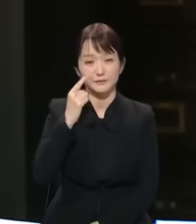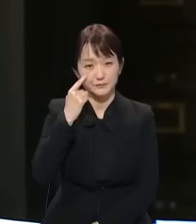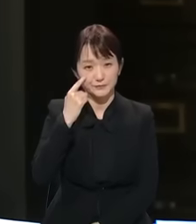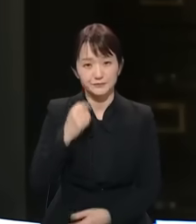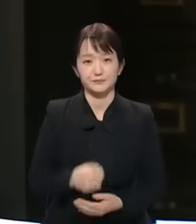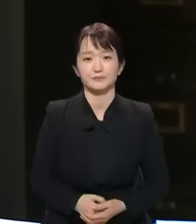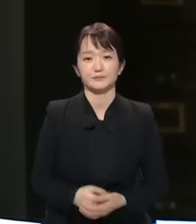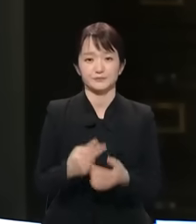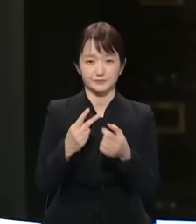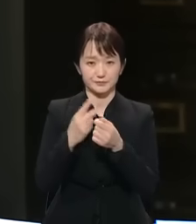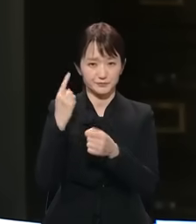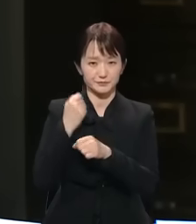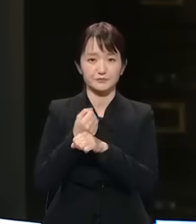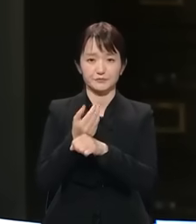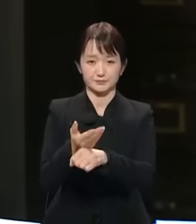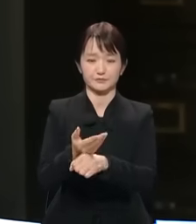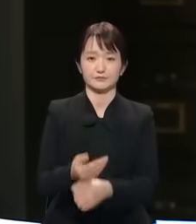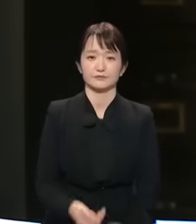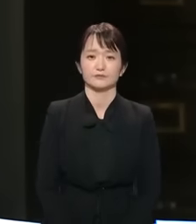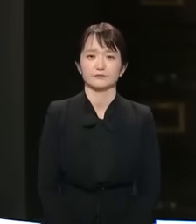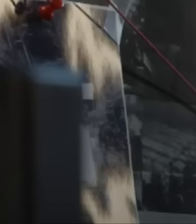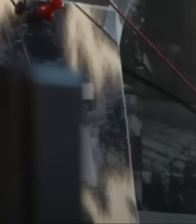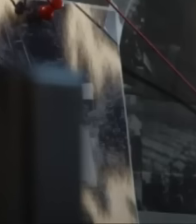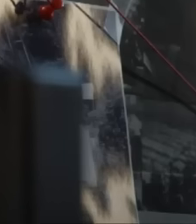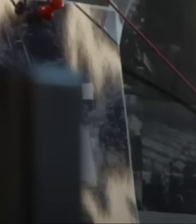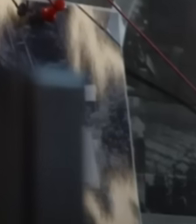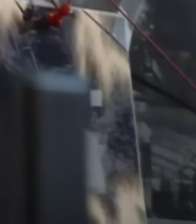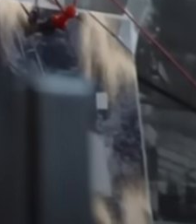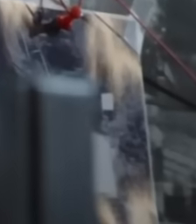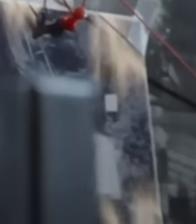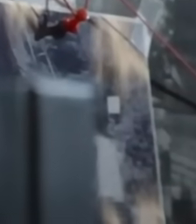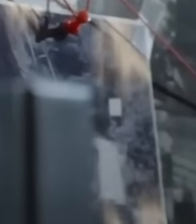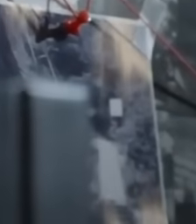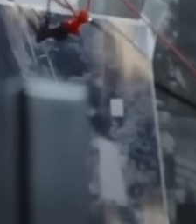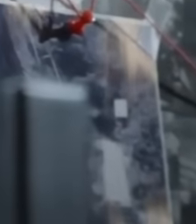정리하고요. 두 번째 사건 이어갑니다.